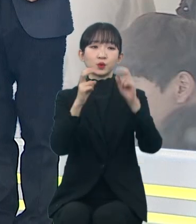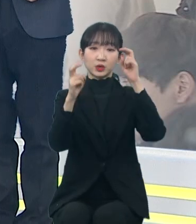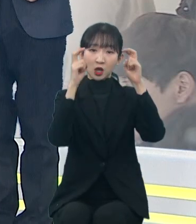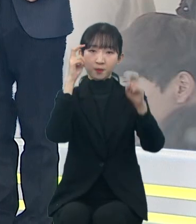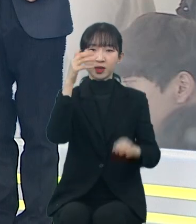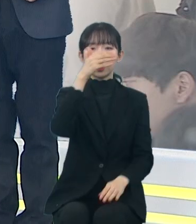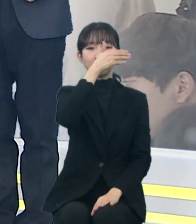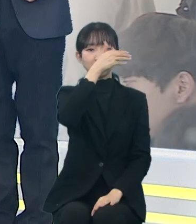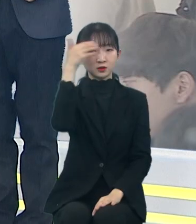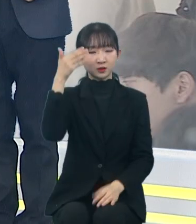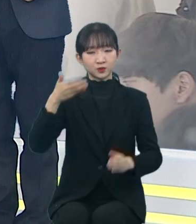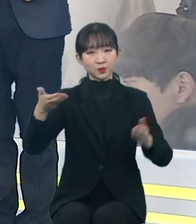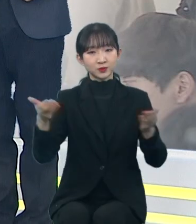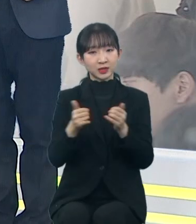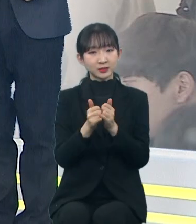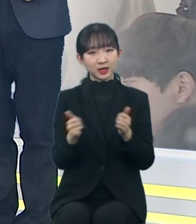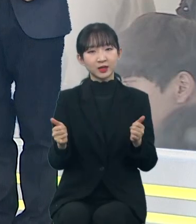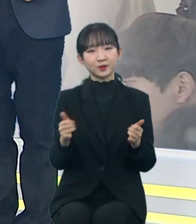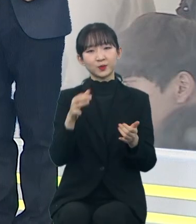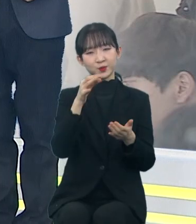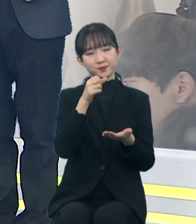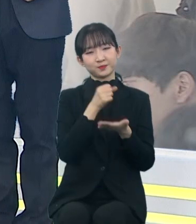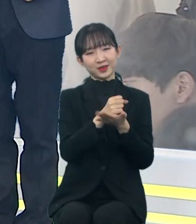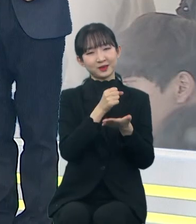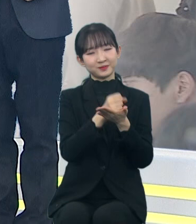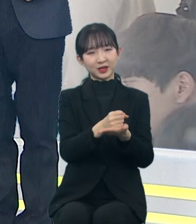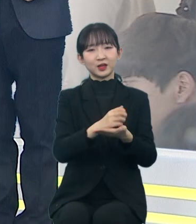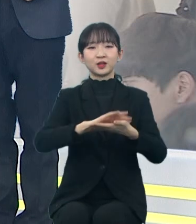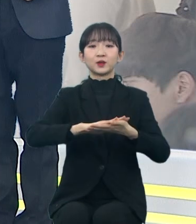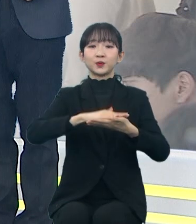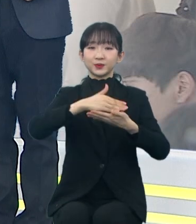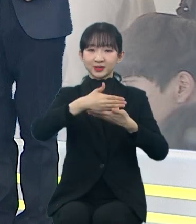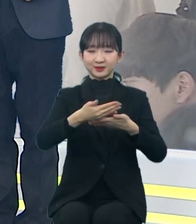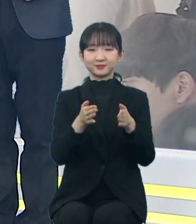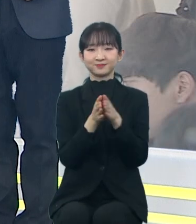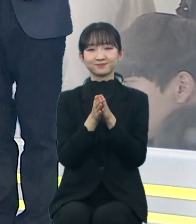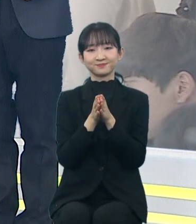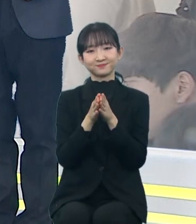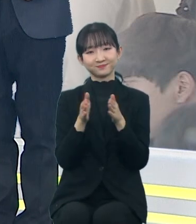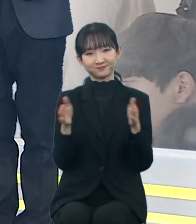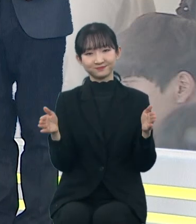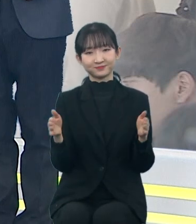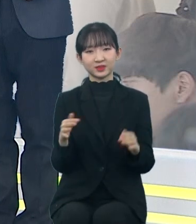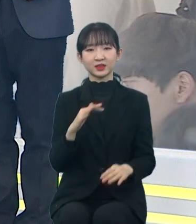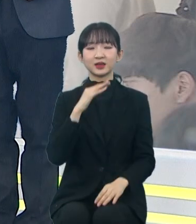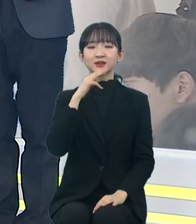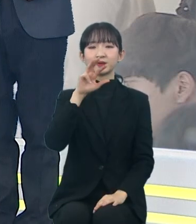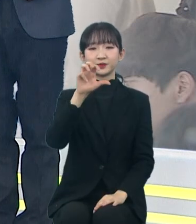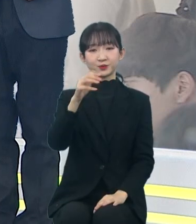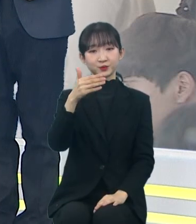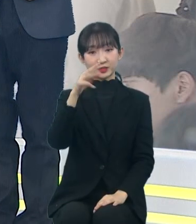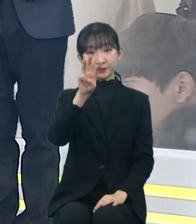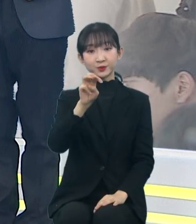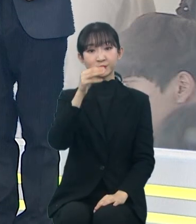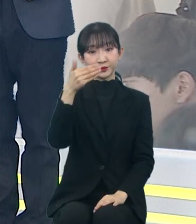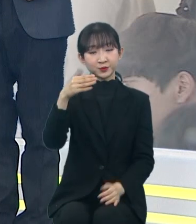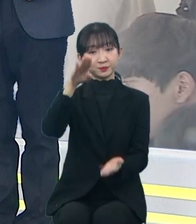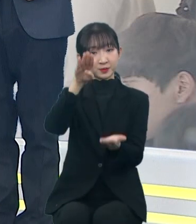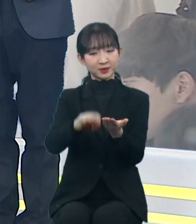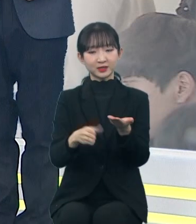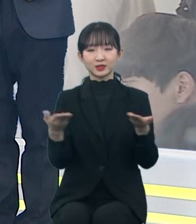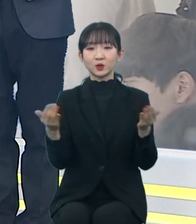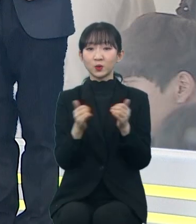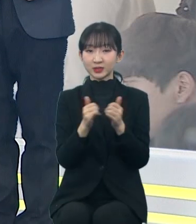청년 재직자들의 목돈 마련을 지원하는 드림포 청년 통장을 시행합니다. 39세 이하 근로자가 3년간